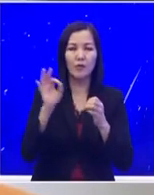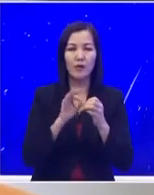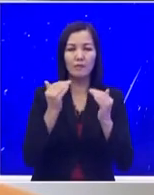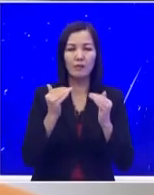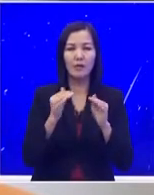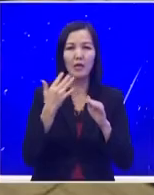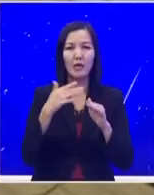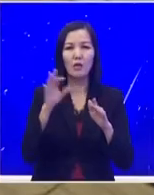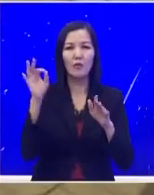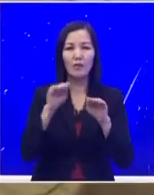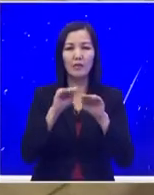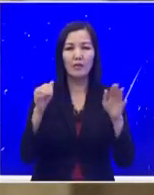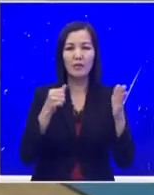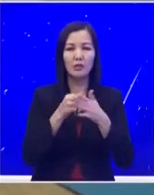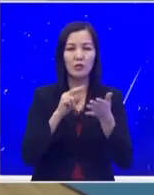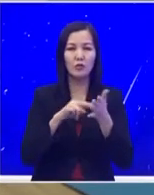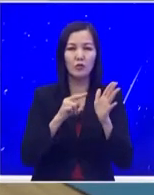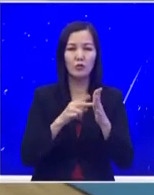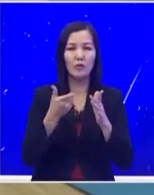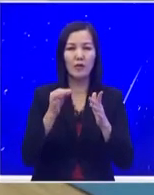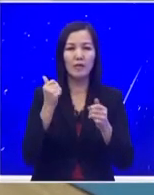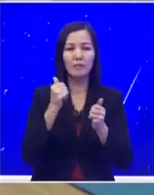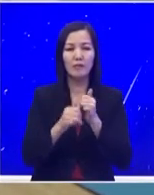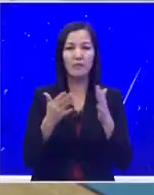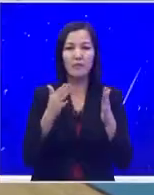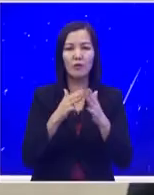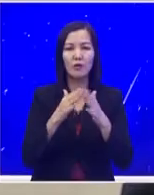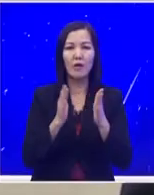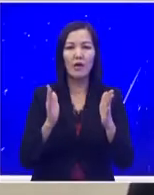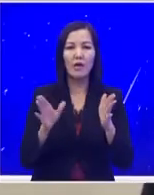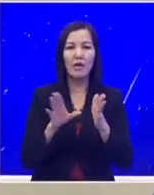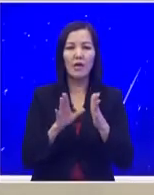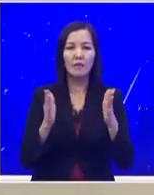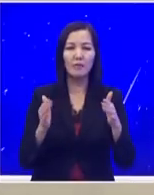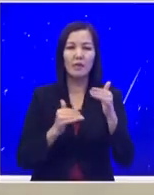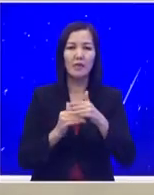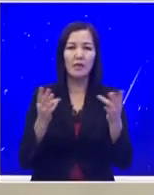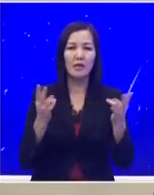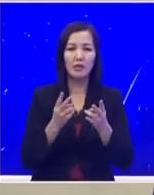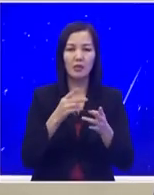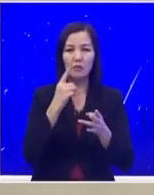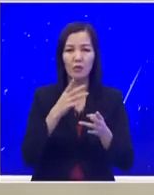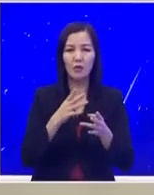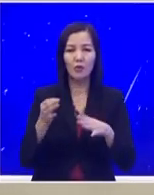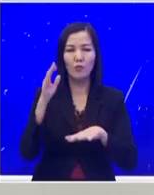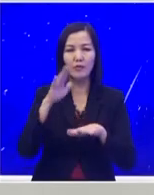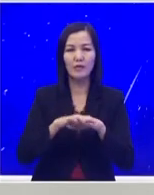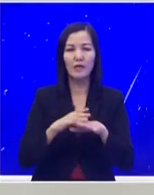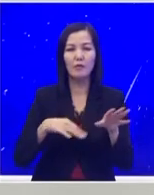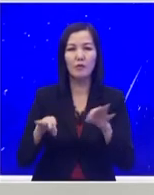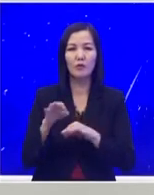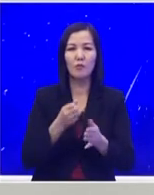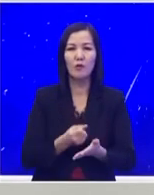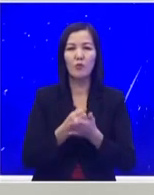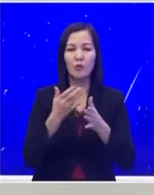көрсеткішті 50%-ға жеткізбекпіз. Газы бар әрбір үйге сіздер шығаратын газ плиталары қажет болады. Осылай деген Амандық Ғаббасұлы жобаға